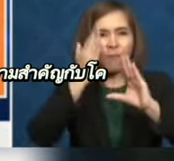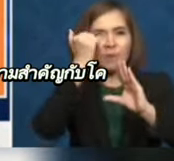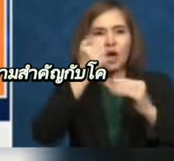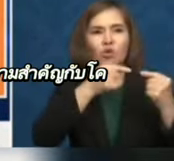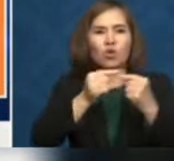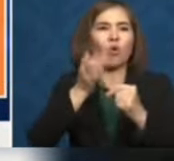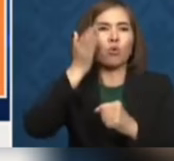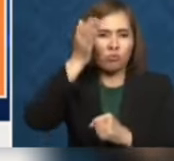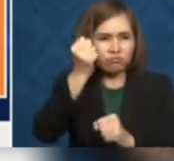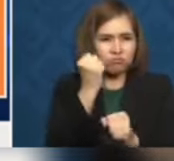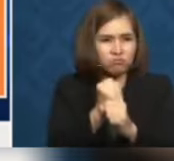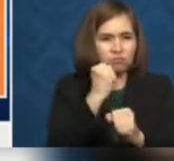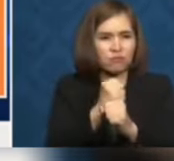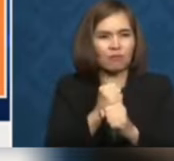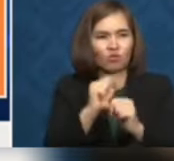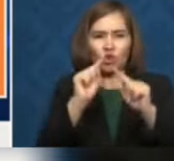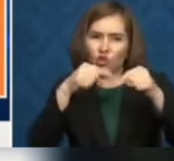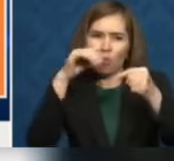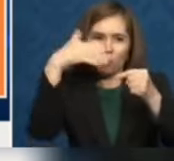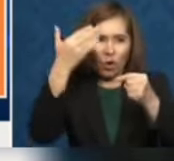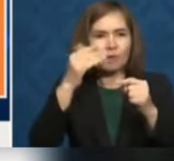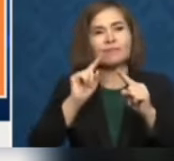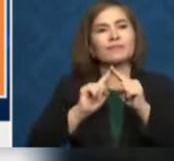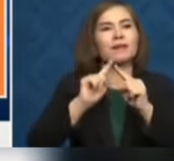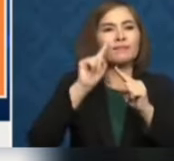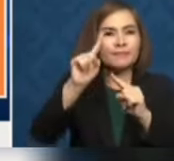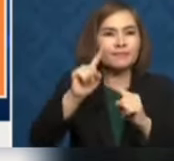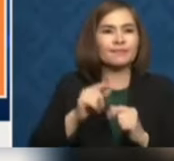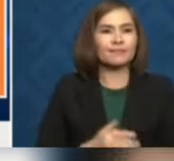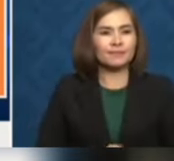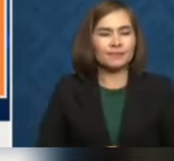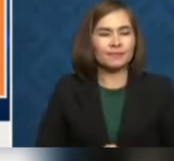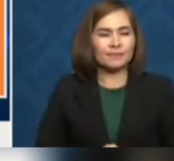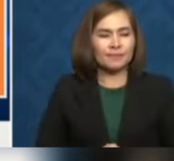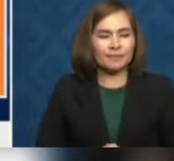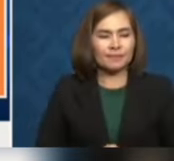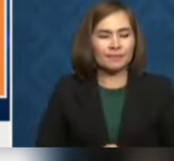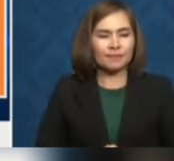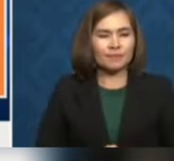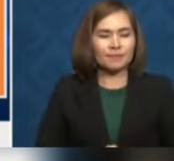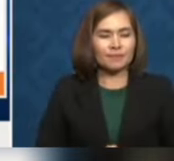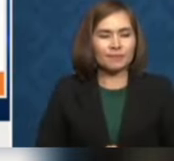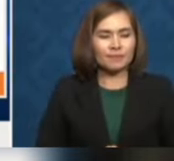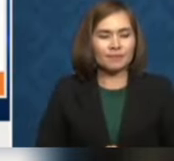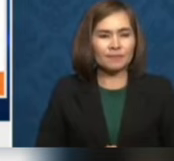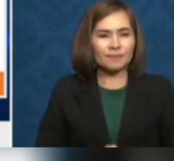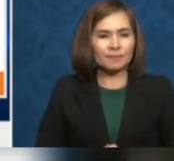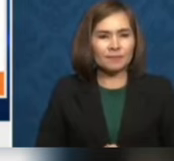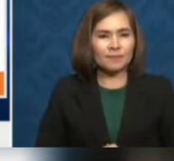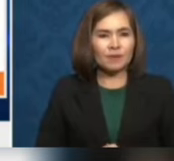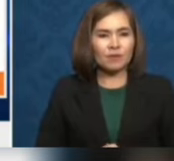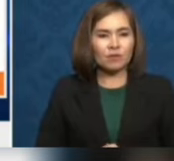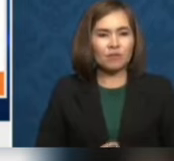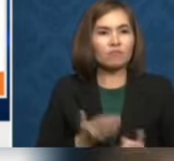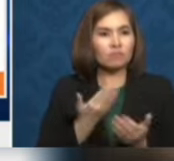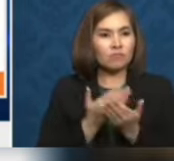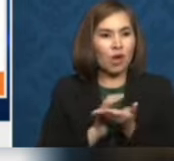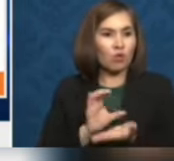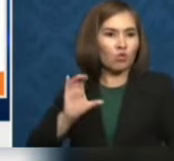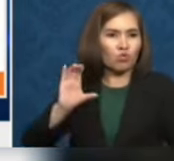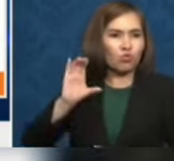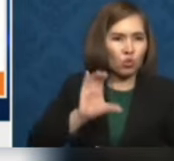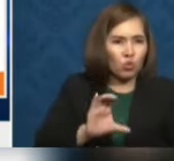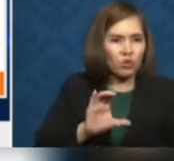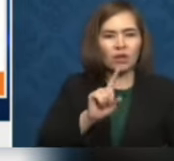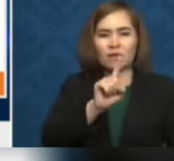ค่าอบานคำถามที่ 1เราจะลงทุนเม็ดเงิน 1ล้านล้าน